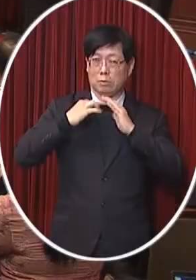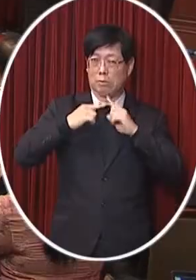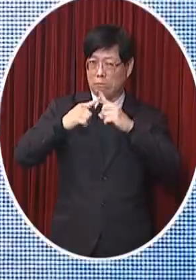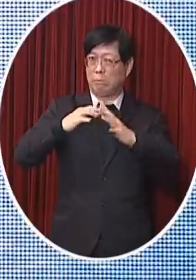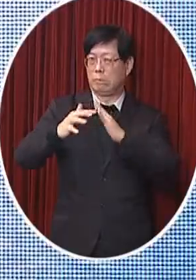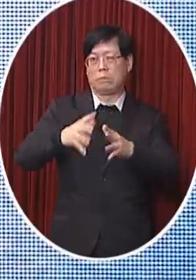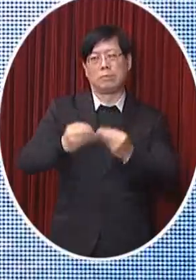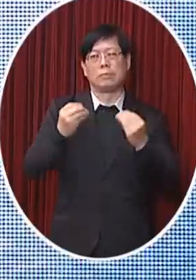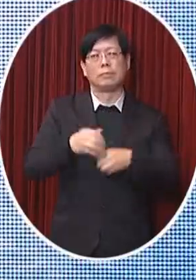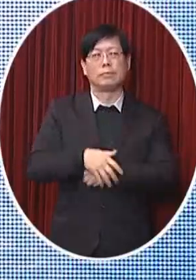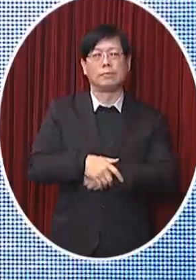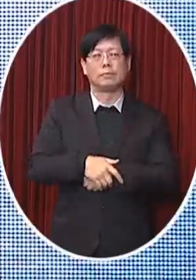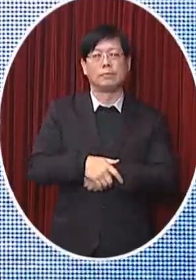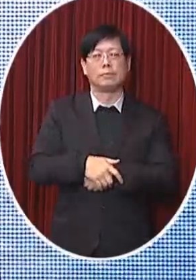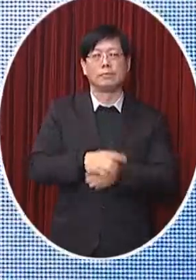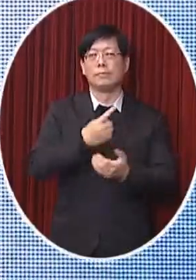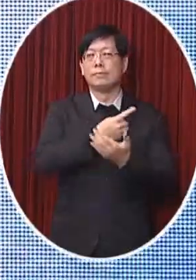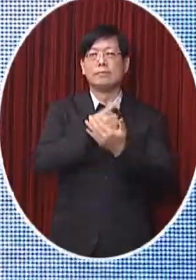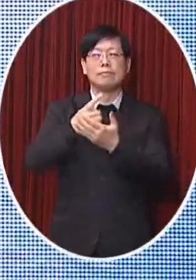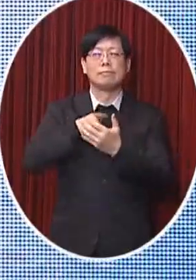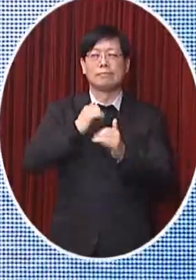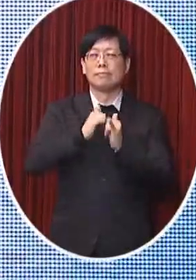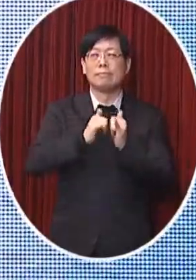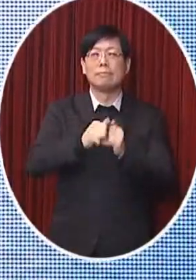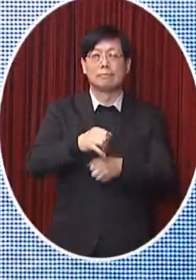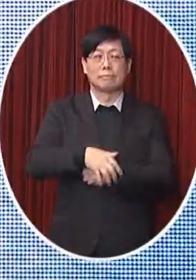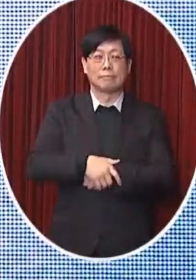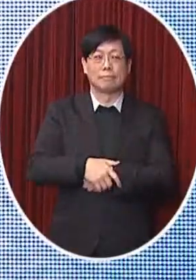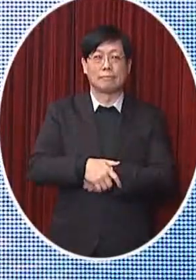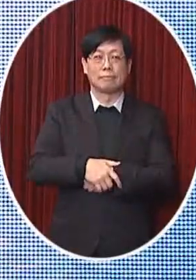场。各位国人同胞，